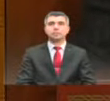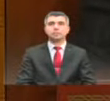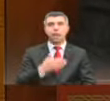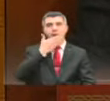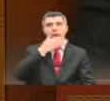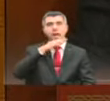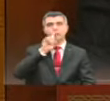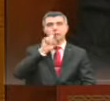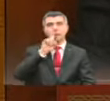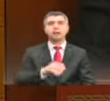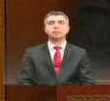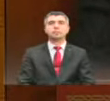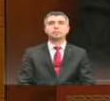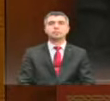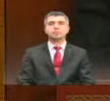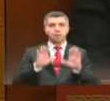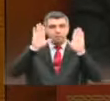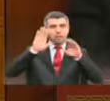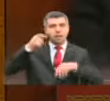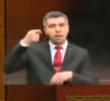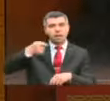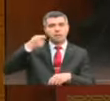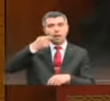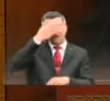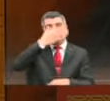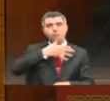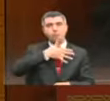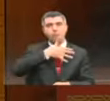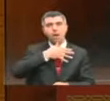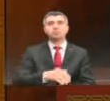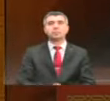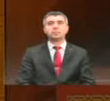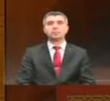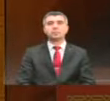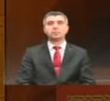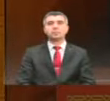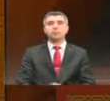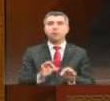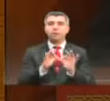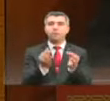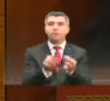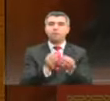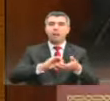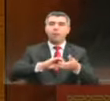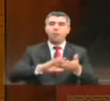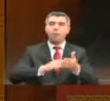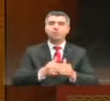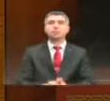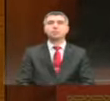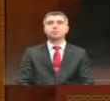الحمد لله، والصلاة والسلام على رسول الله وآله وصحبه،